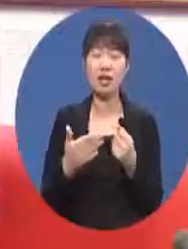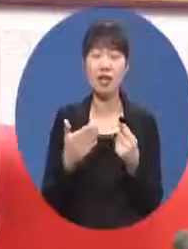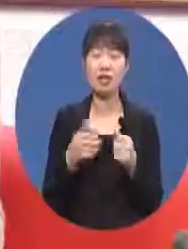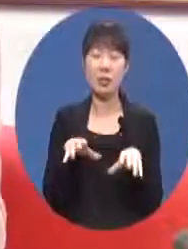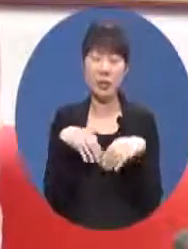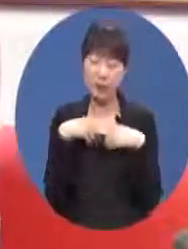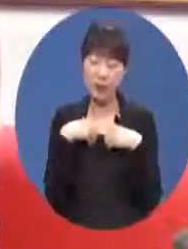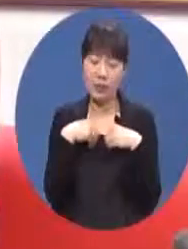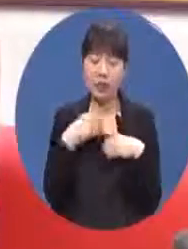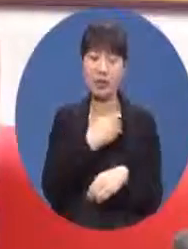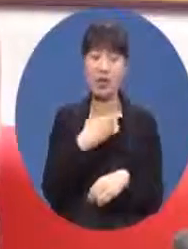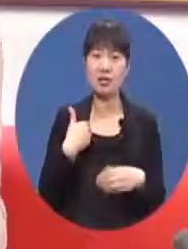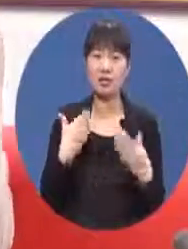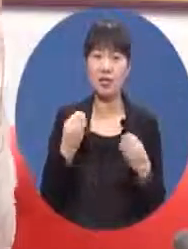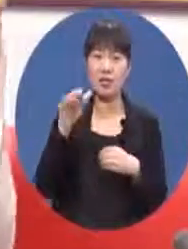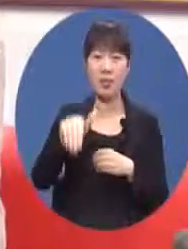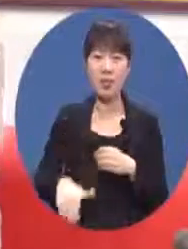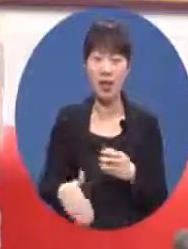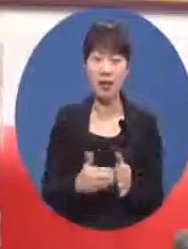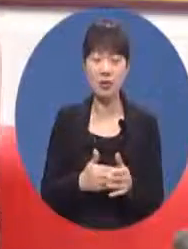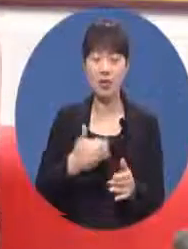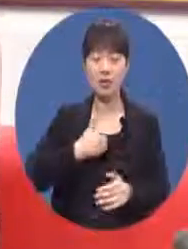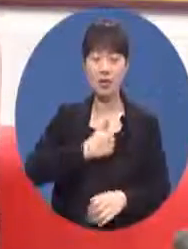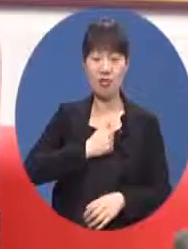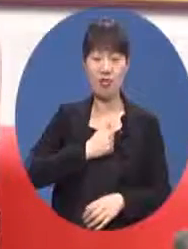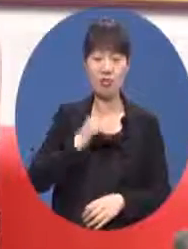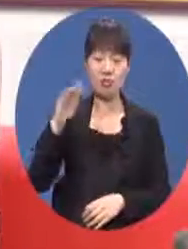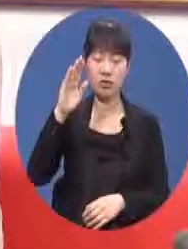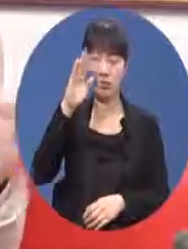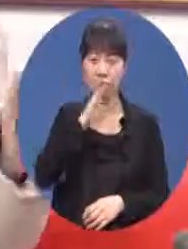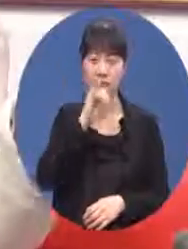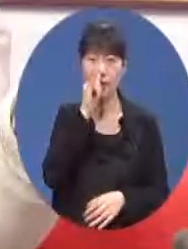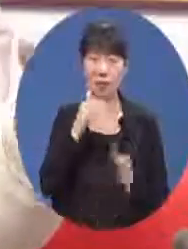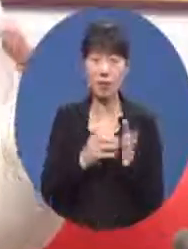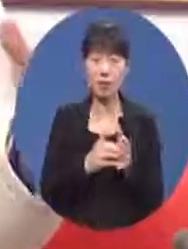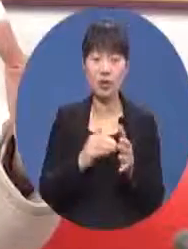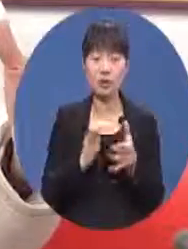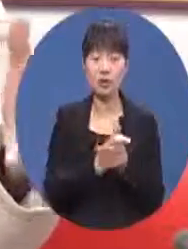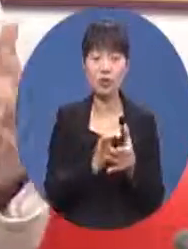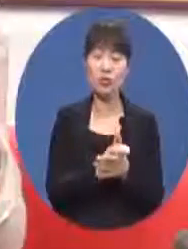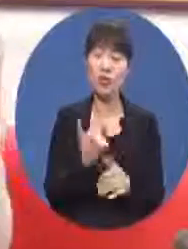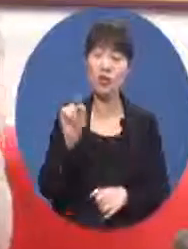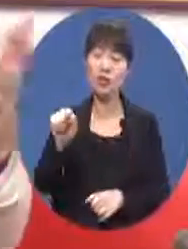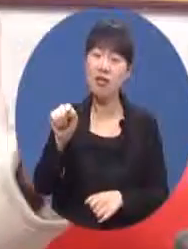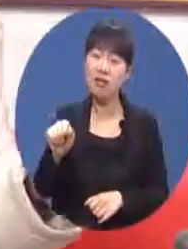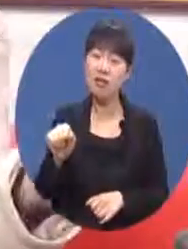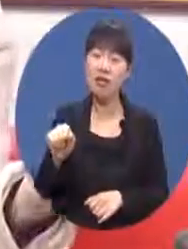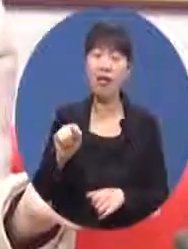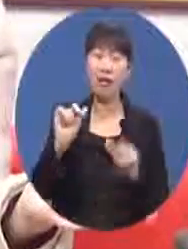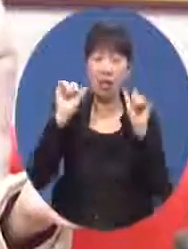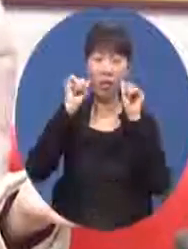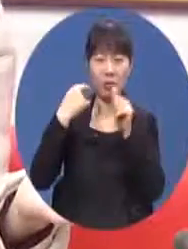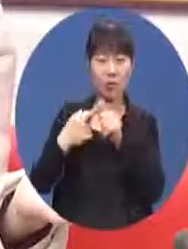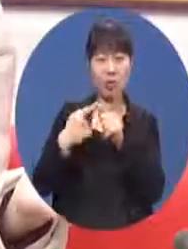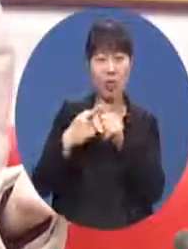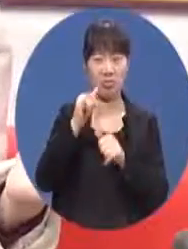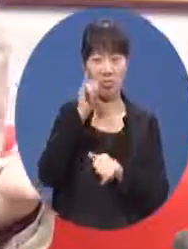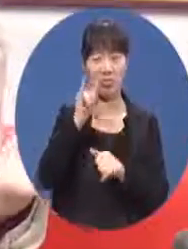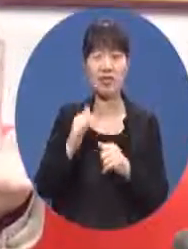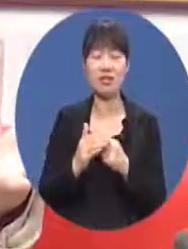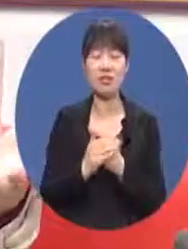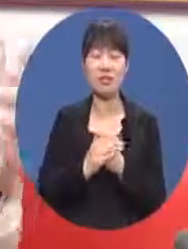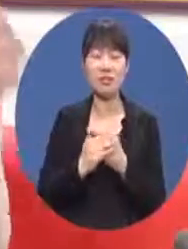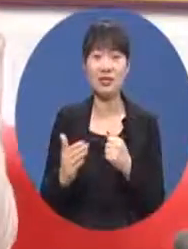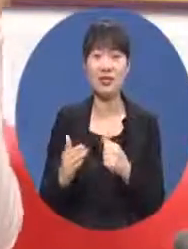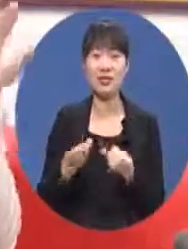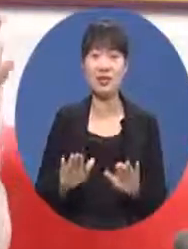위축되고 자신감이 없어지고 자아존중감이 떨어지고 이렇게 되겠죠. 그리고 친구들이 야 너 많이 놀려요. 예, 놀리잖아요. 그래서 그런